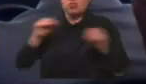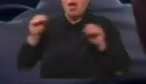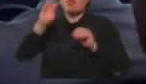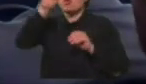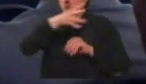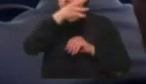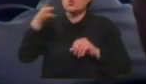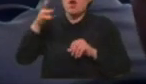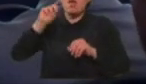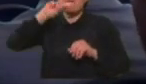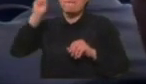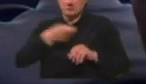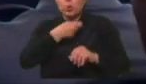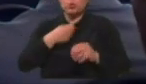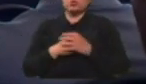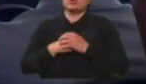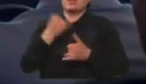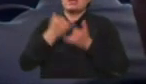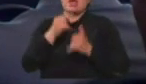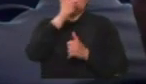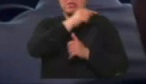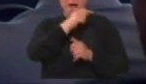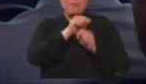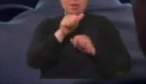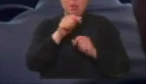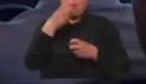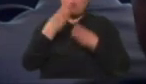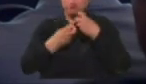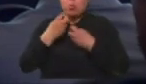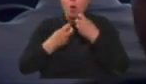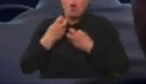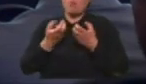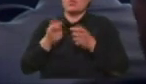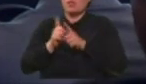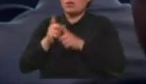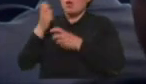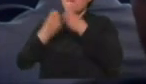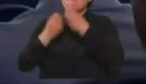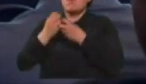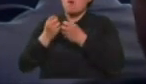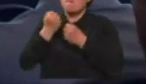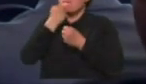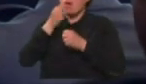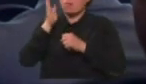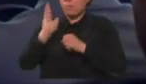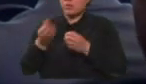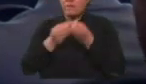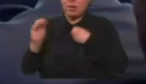podróży, tak? No to skoro tam jest problem, no to problem w jakiejś tam bazie też się